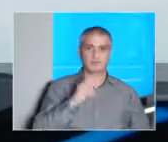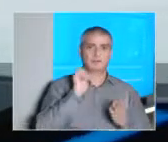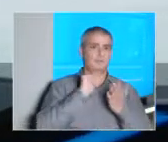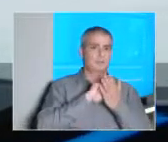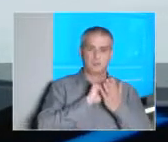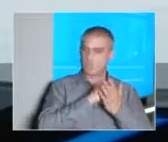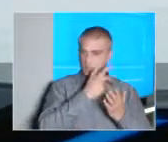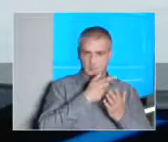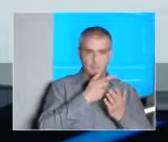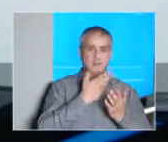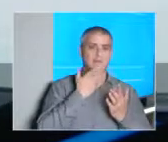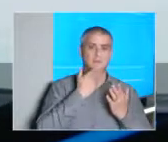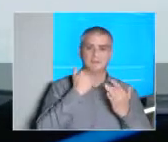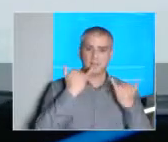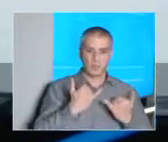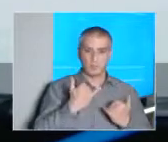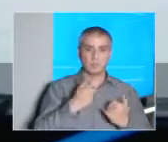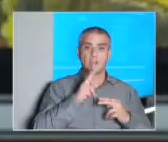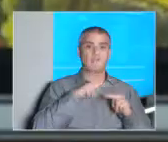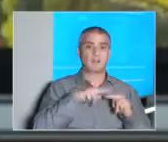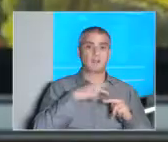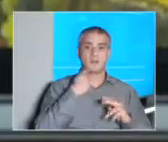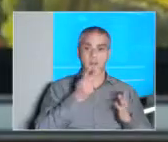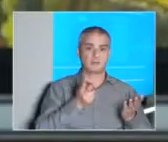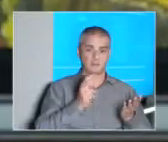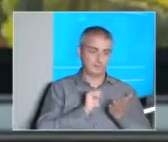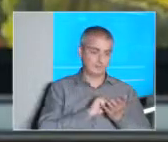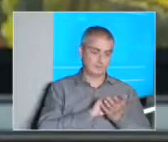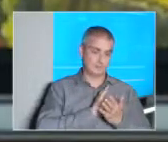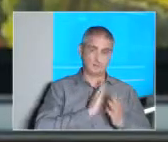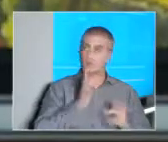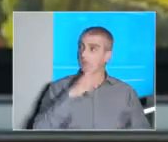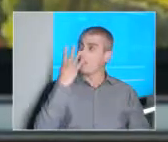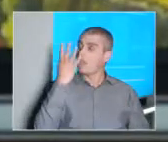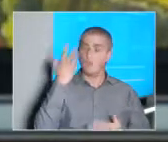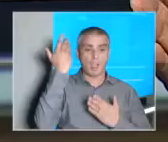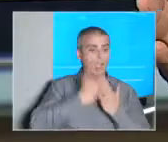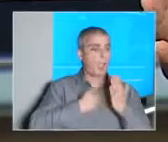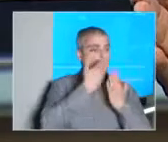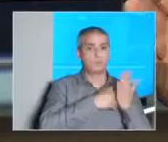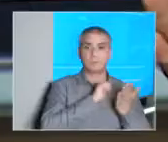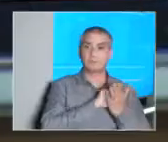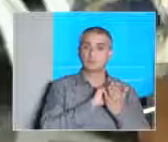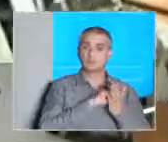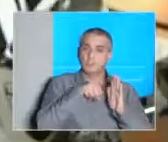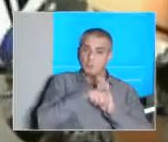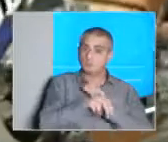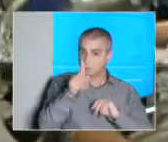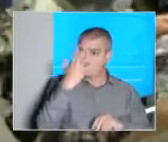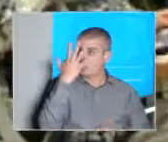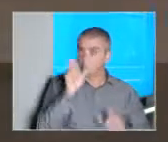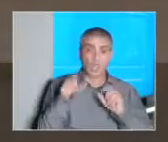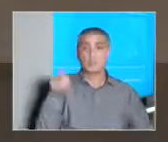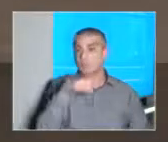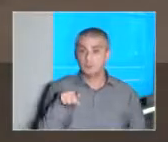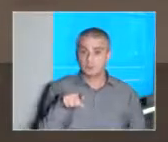בעיתון ישראל... אתה רואה, ואחרי זה אומרים שהפרינט מת. כן, תקשיב. 4 עמודים, השקיעו אותם 5